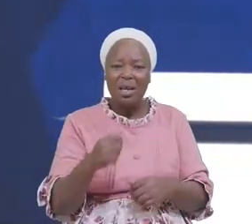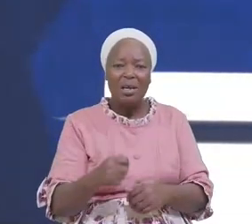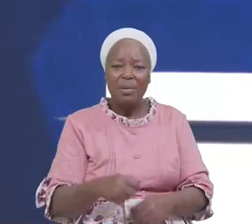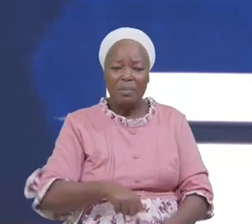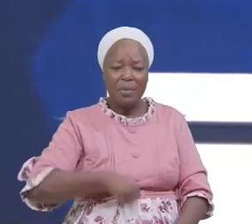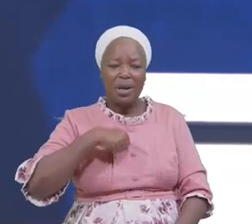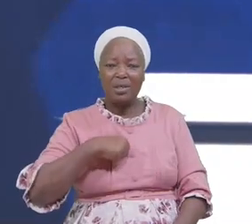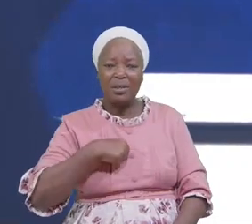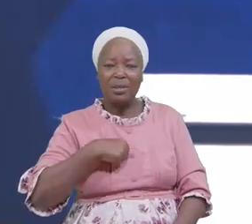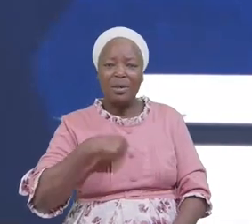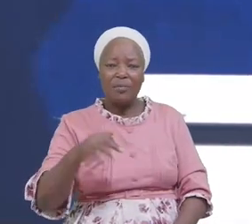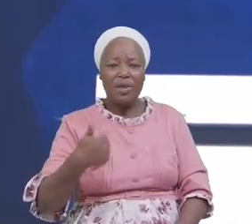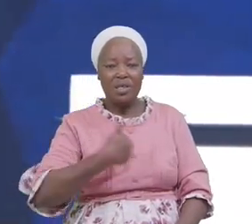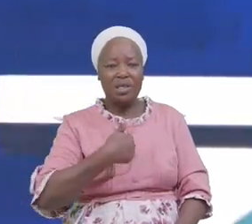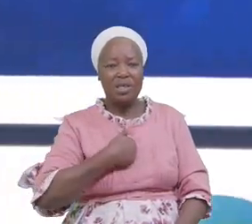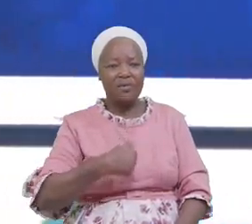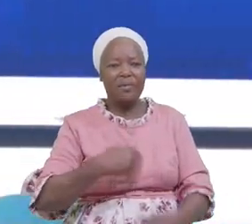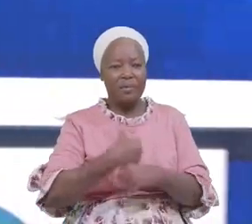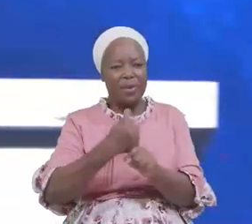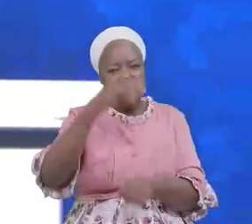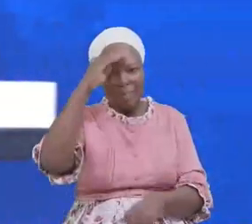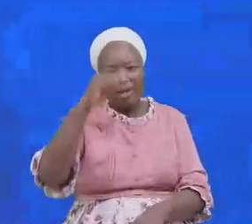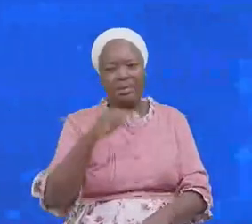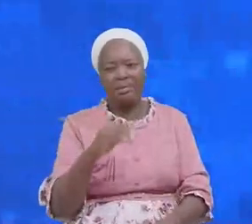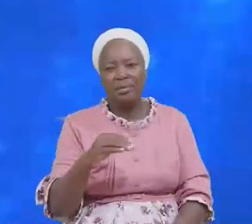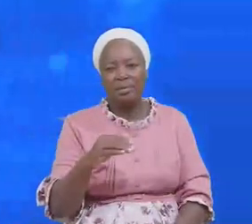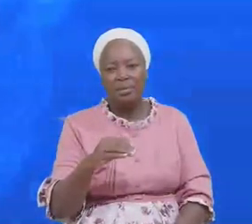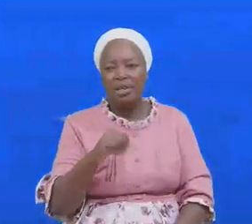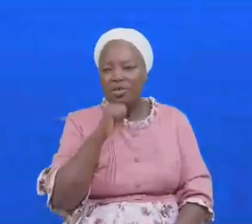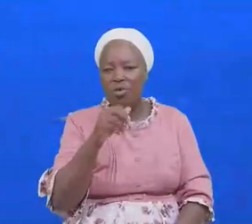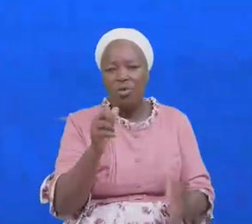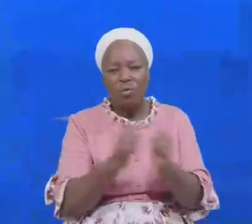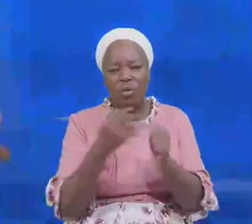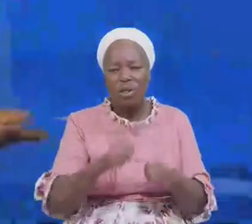Par les efforts que nous avons même créés.